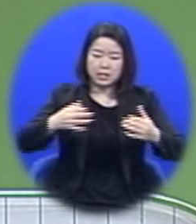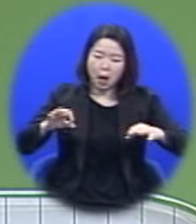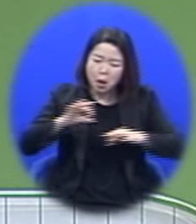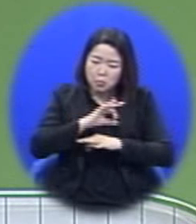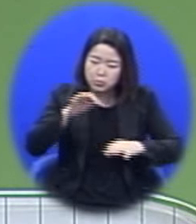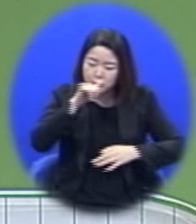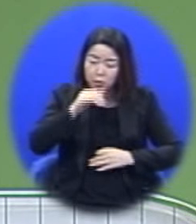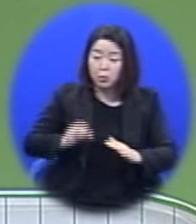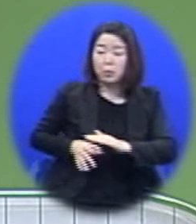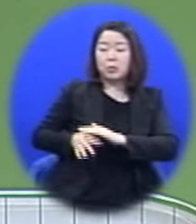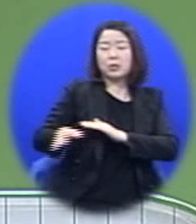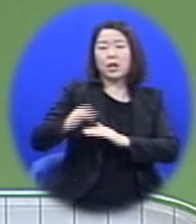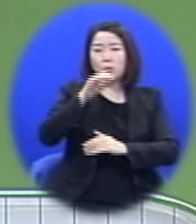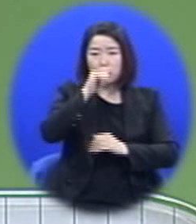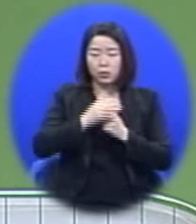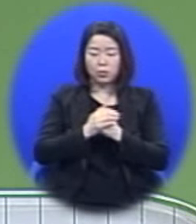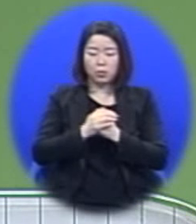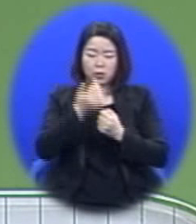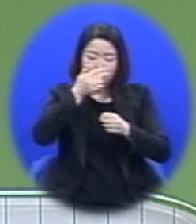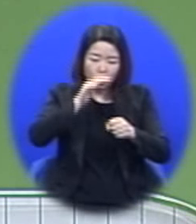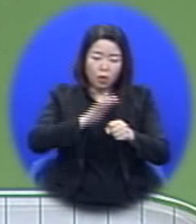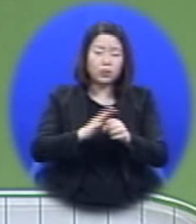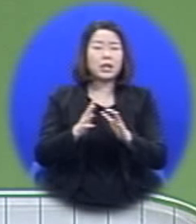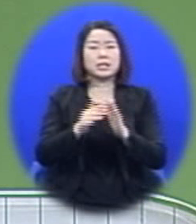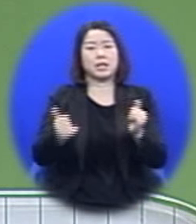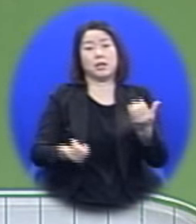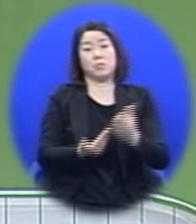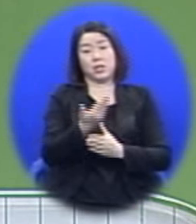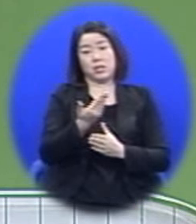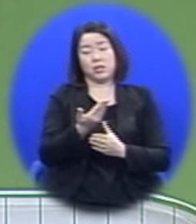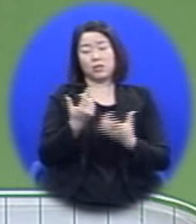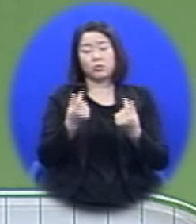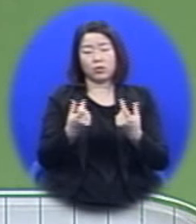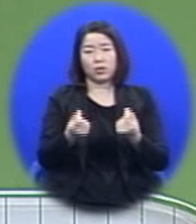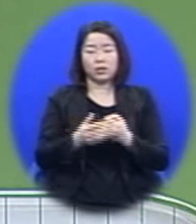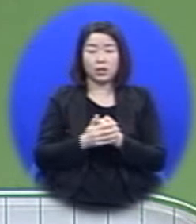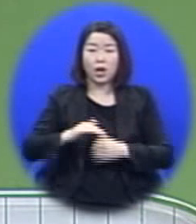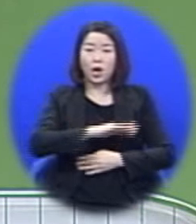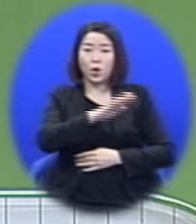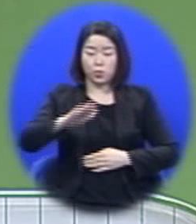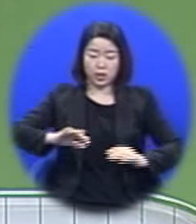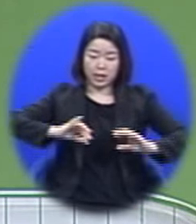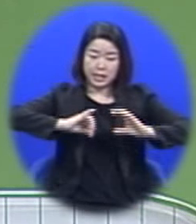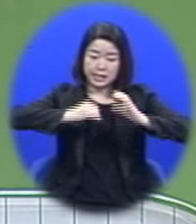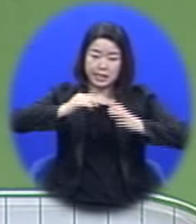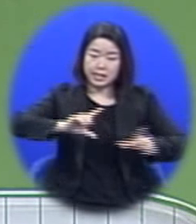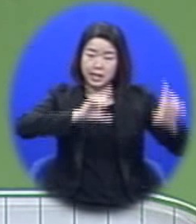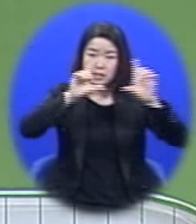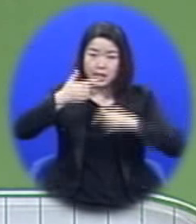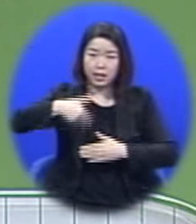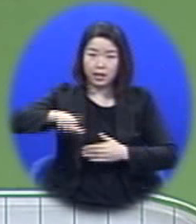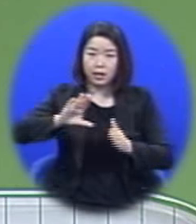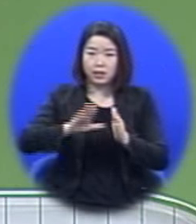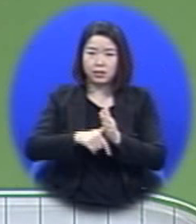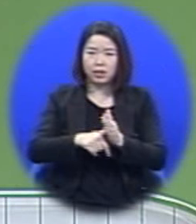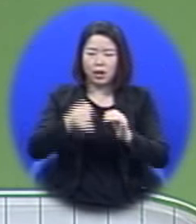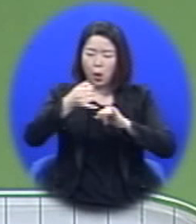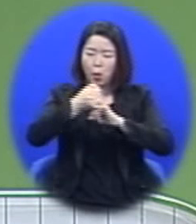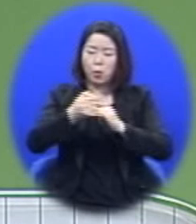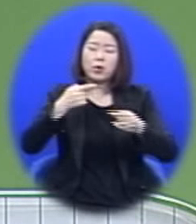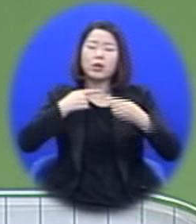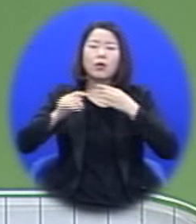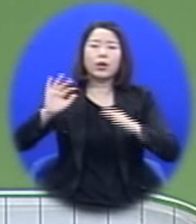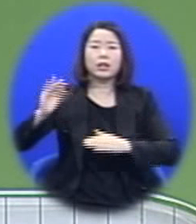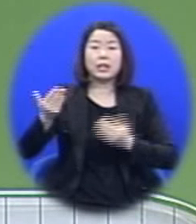있고 억울한 사람이 생기는 거잖아요. 우리가 세상을 살아가면 반드시 겪게 되는